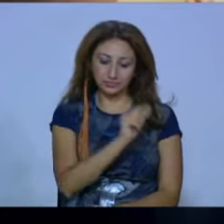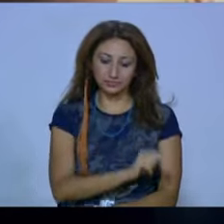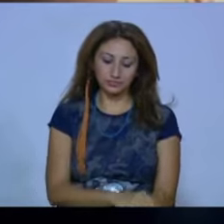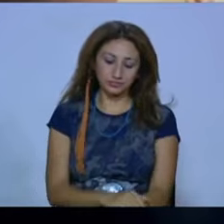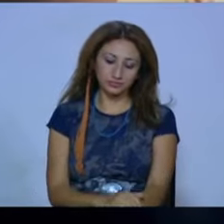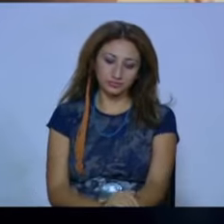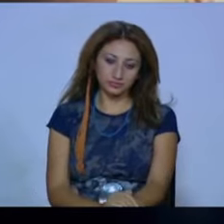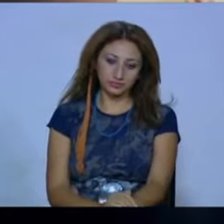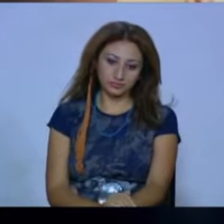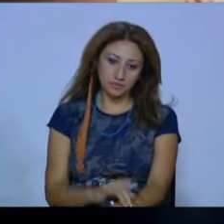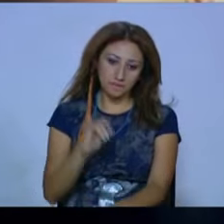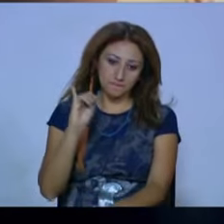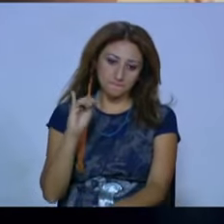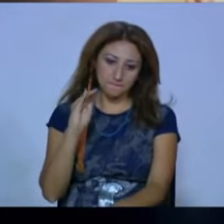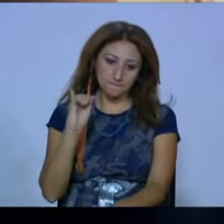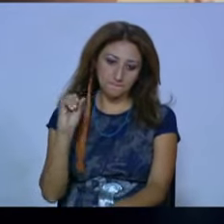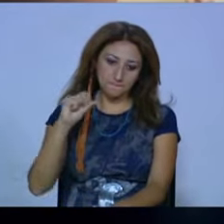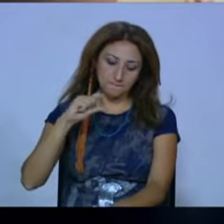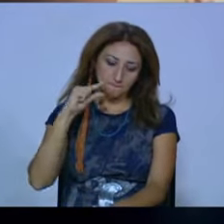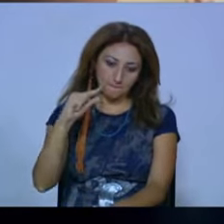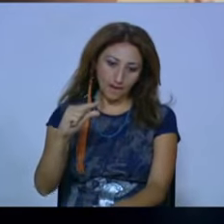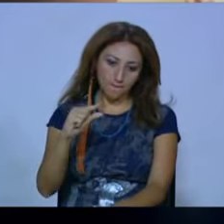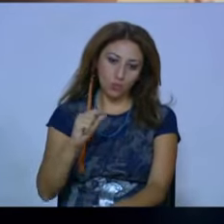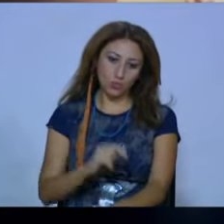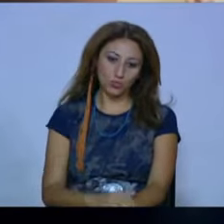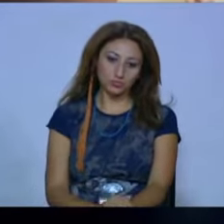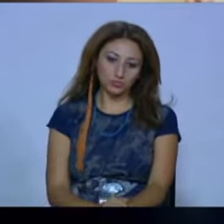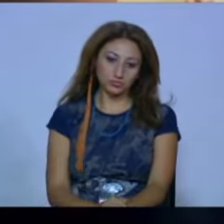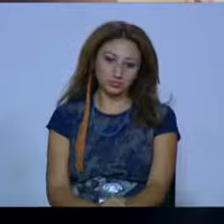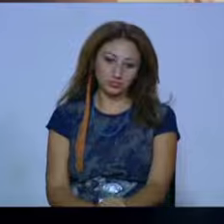محمود البزاوي محمود البزاوي محمود ابو عفار محمود ابو عفار